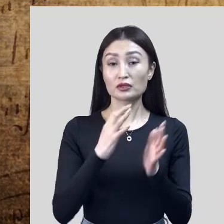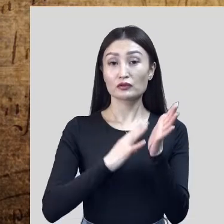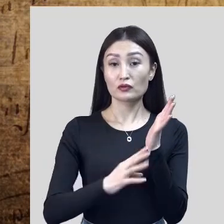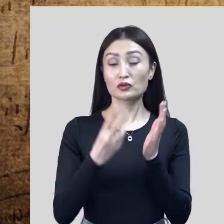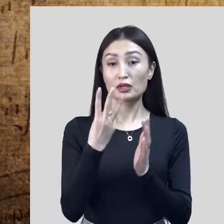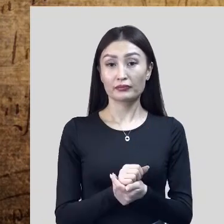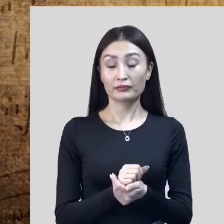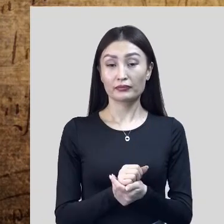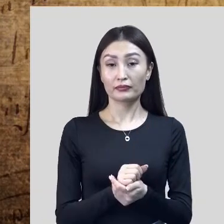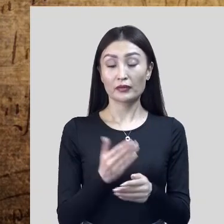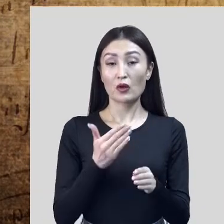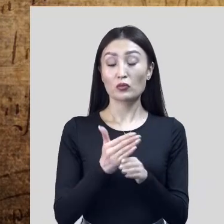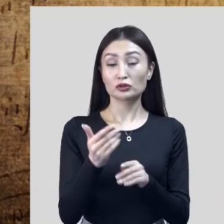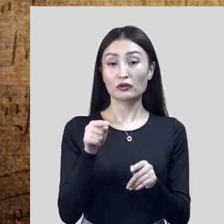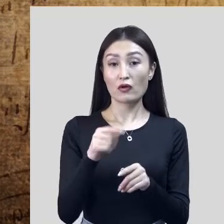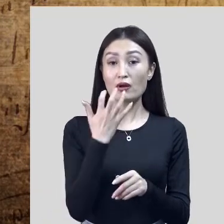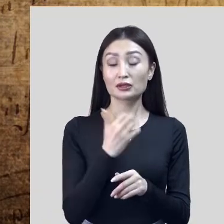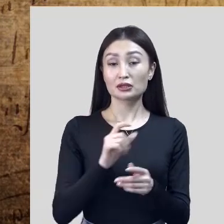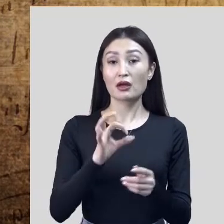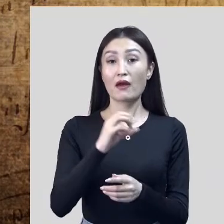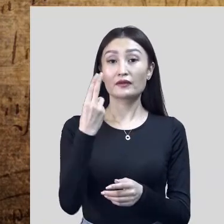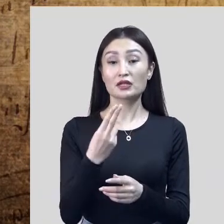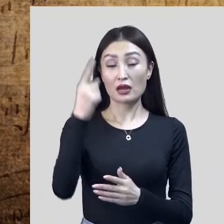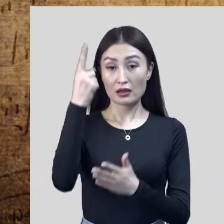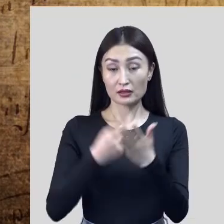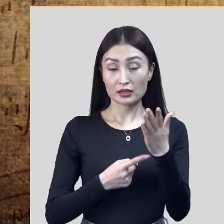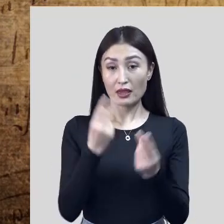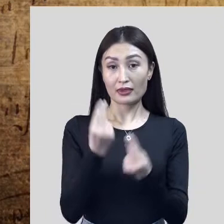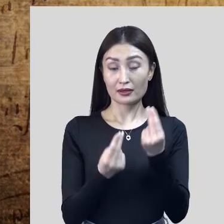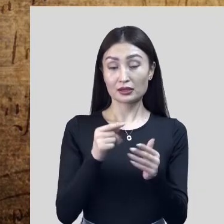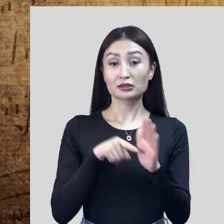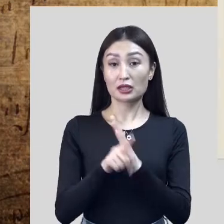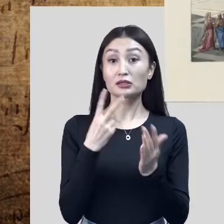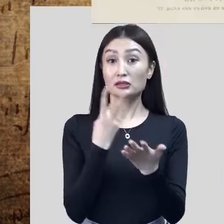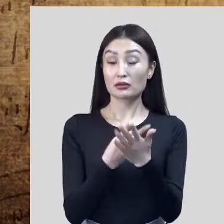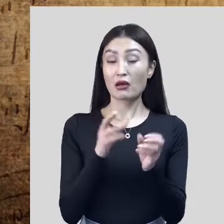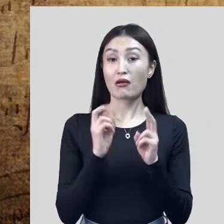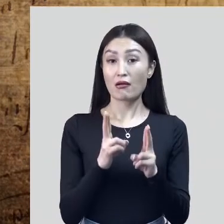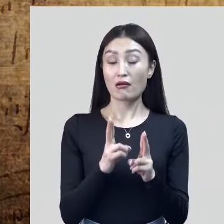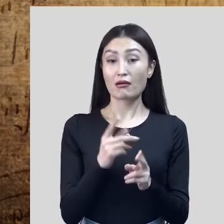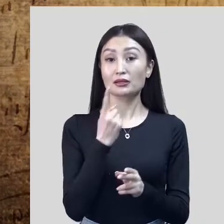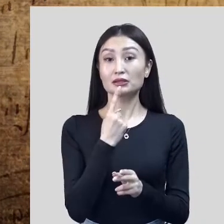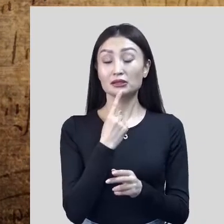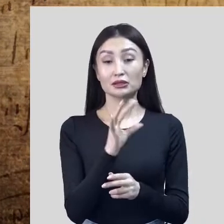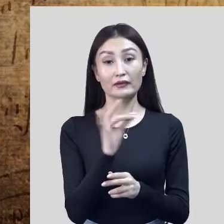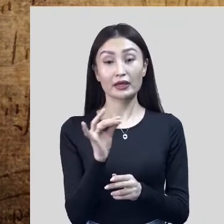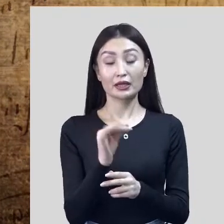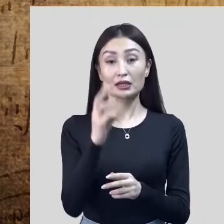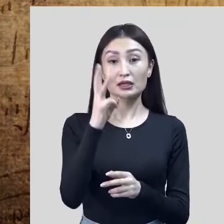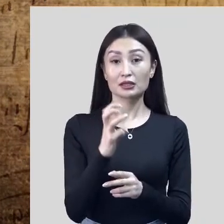293 олимпиады. После того, как христианство стало официальной религией, игры стали рассматриваться как проявление язычества, и